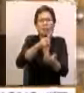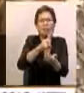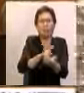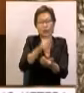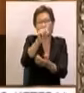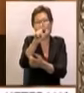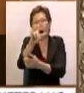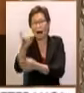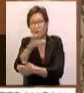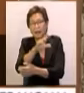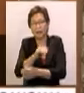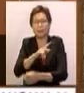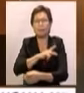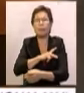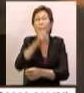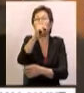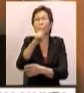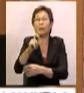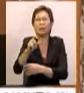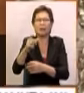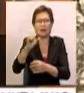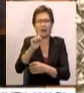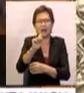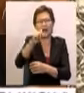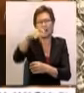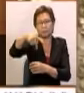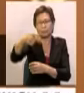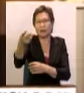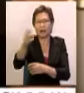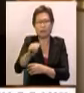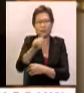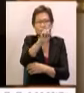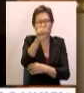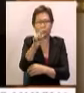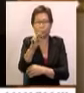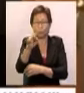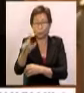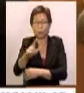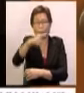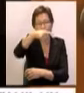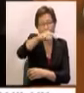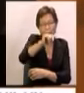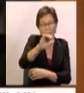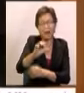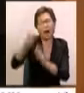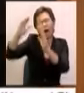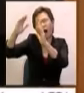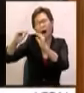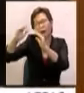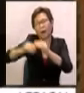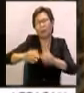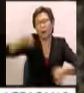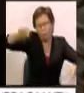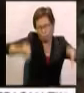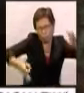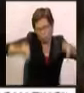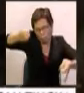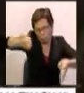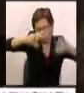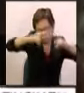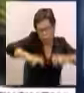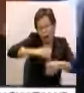Hamzah serta bekas Ketua Pesuruhjaya SPRM Tan Sri Zulkifli Ahmad. PAC berharap prosiding siasatan itu